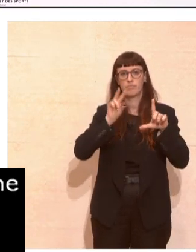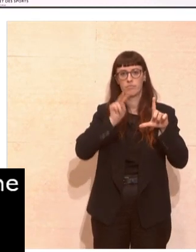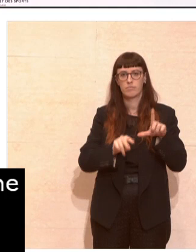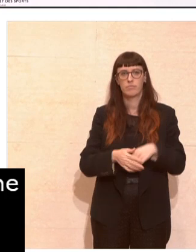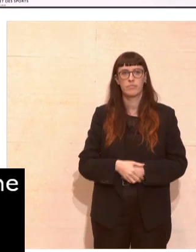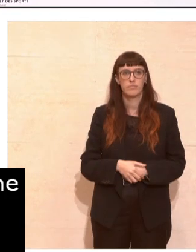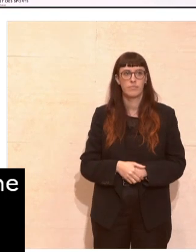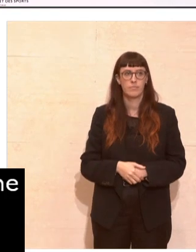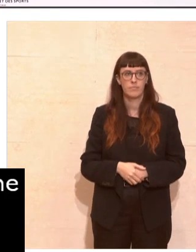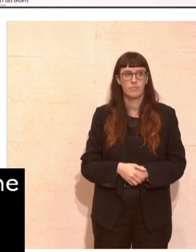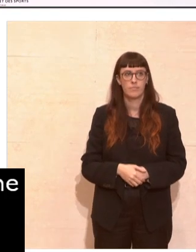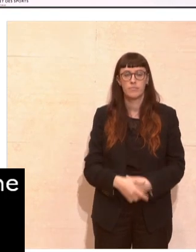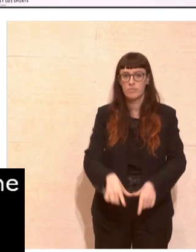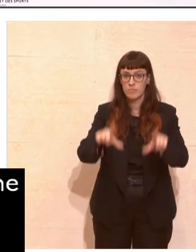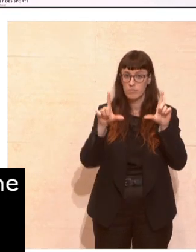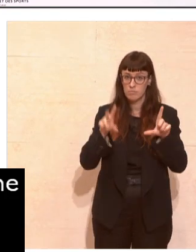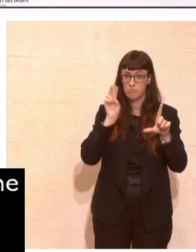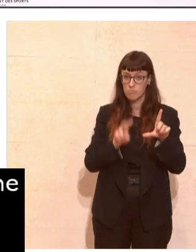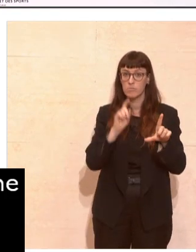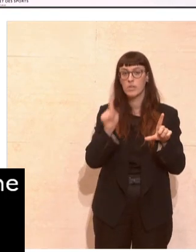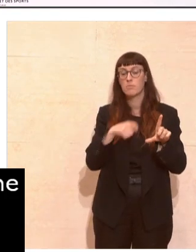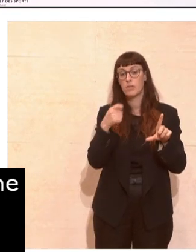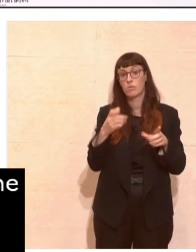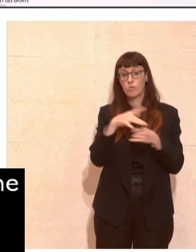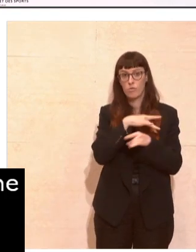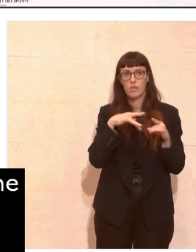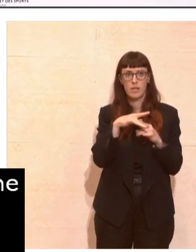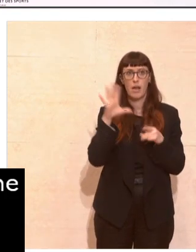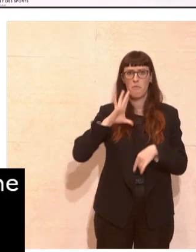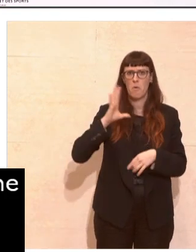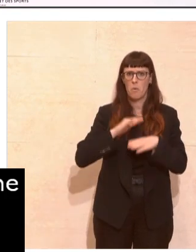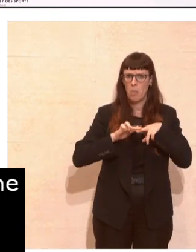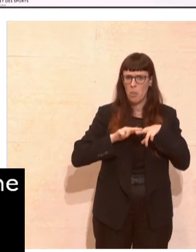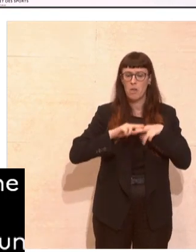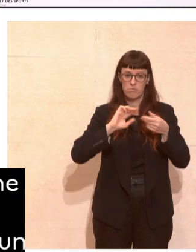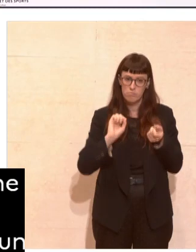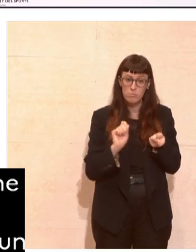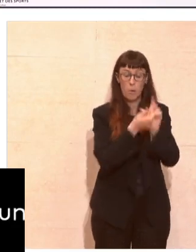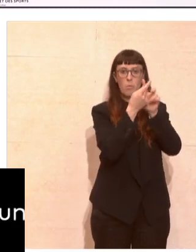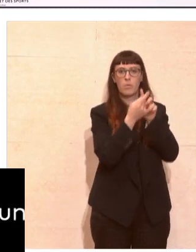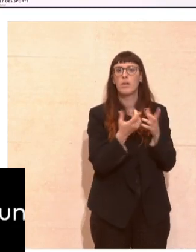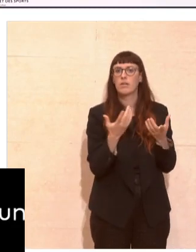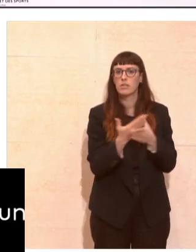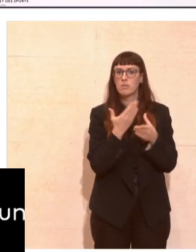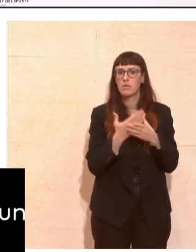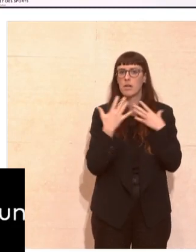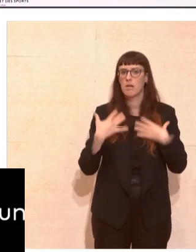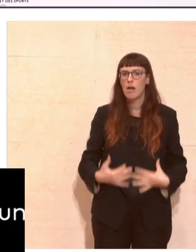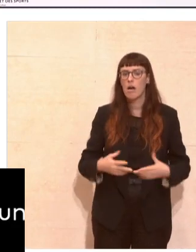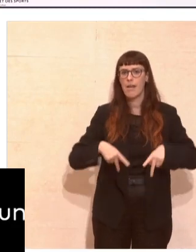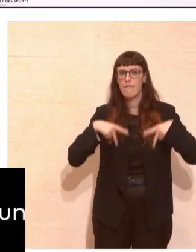Alors les écrans, c'est évidemment un changement majeur dans nos sociétés. C'est un changement complet de mode de vie. C'est vrai que les